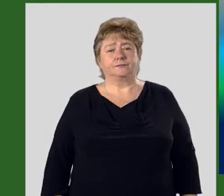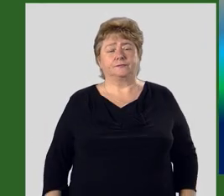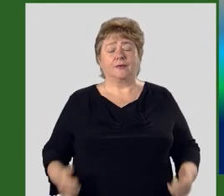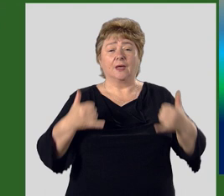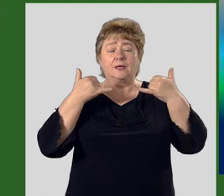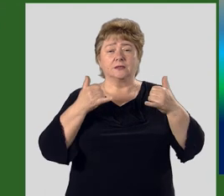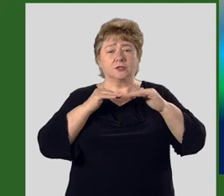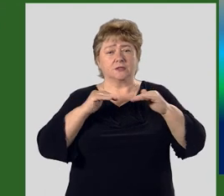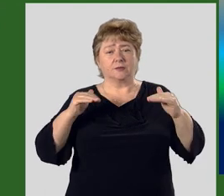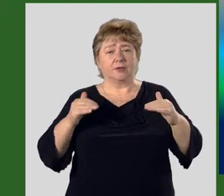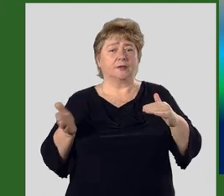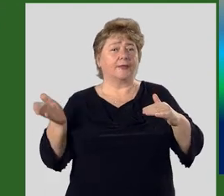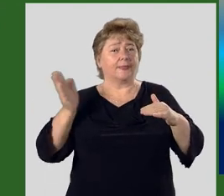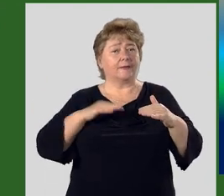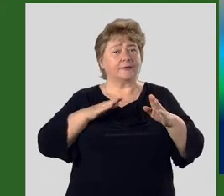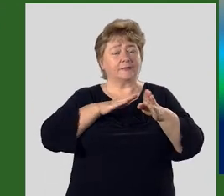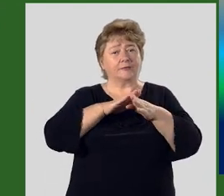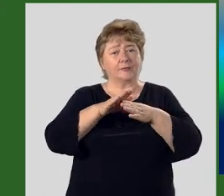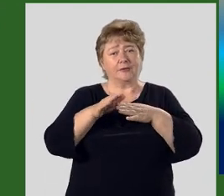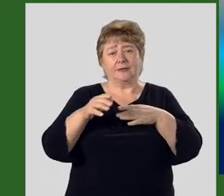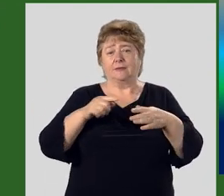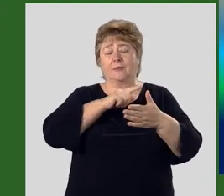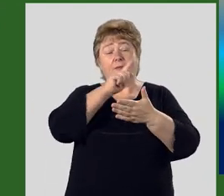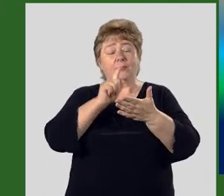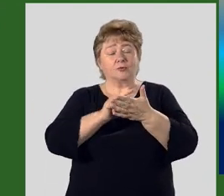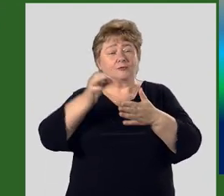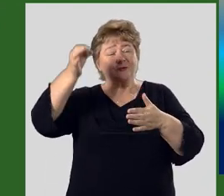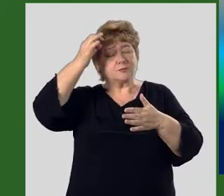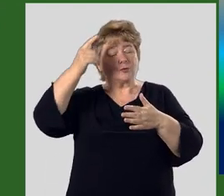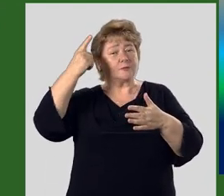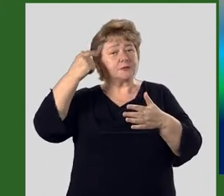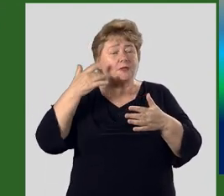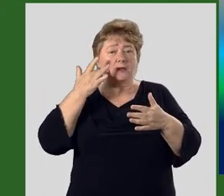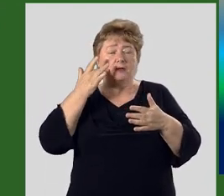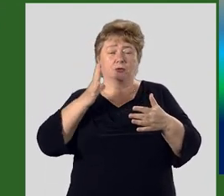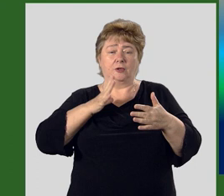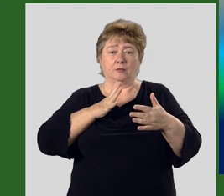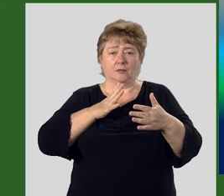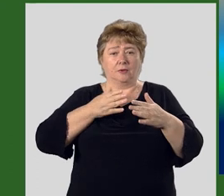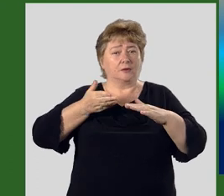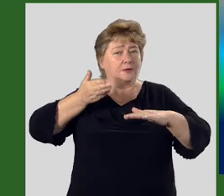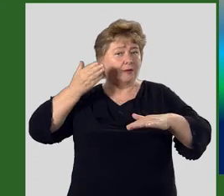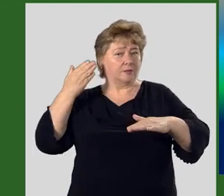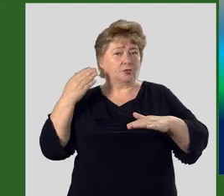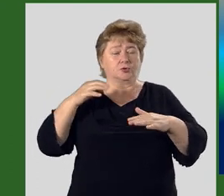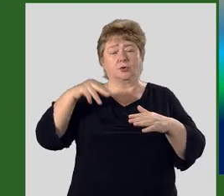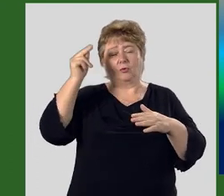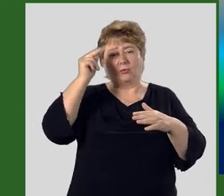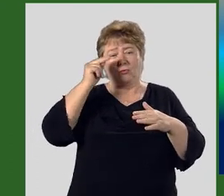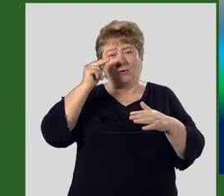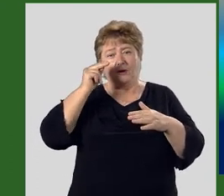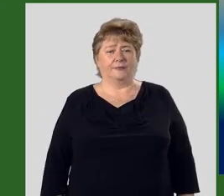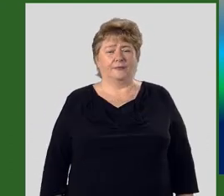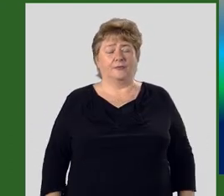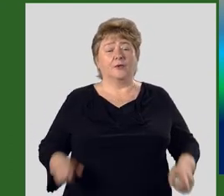А сейчас, ребята, давайте проведем небольшой тест, вспомним те знания, которые мы с вами получили на предыдущих